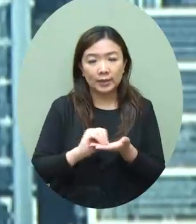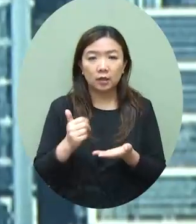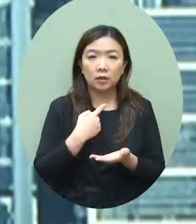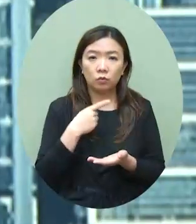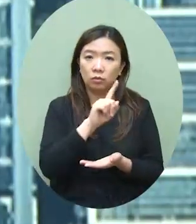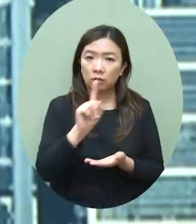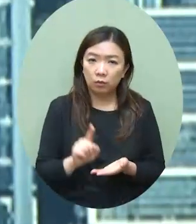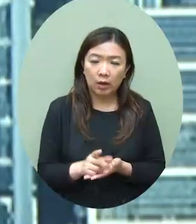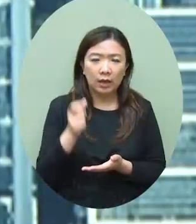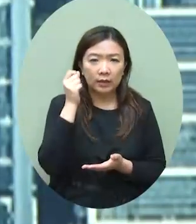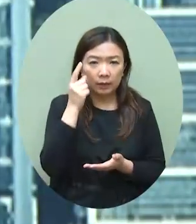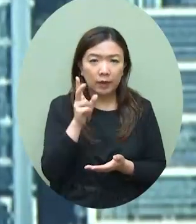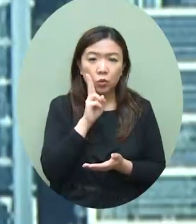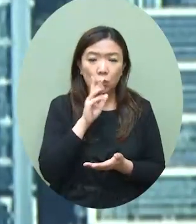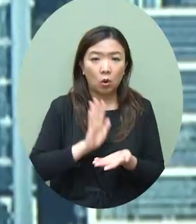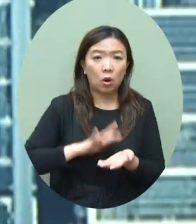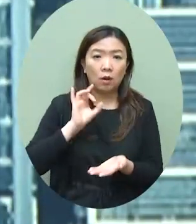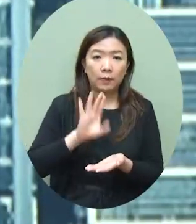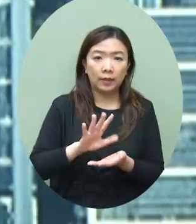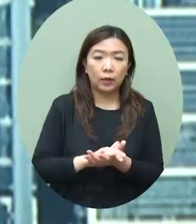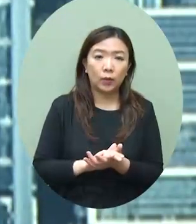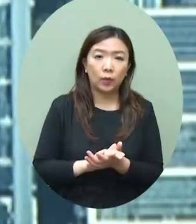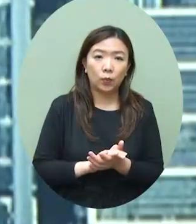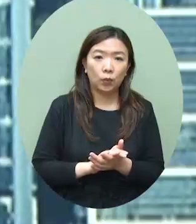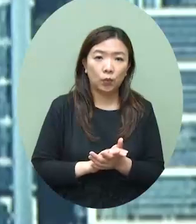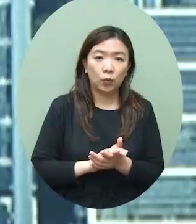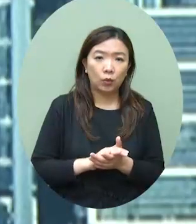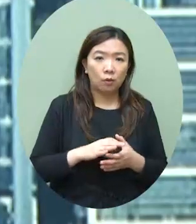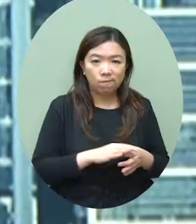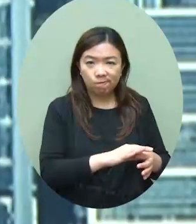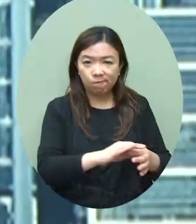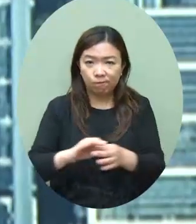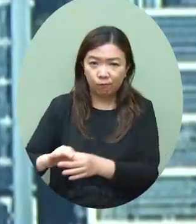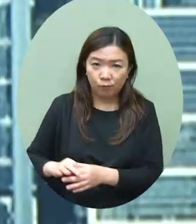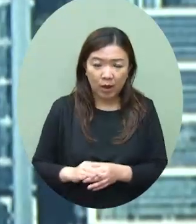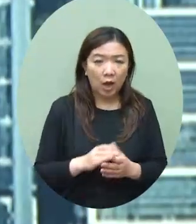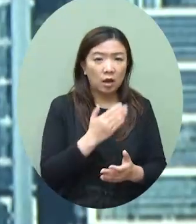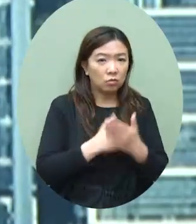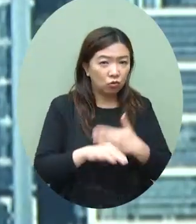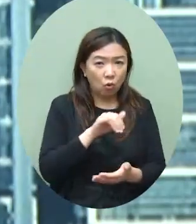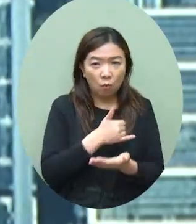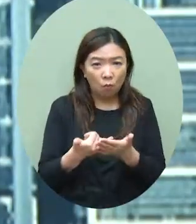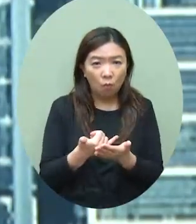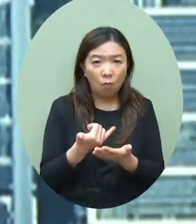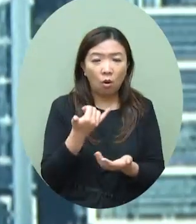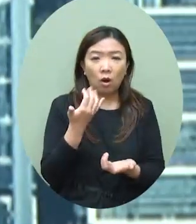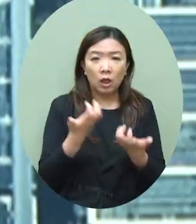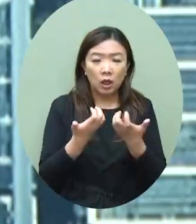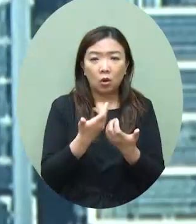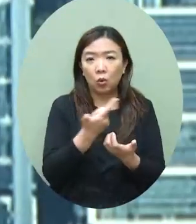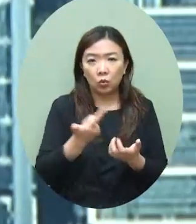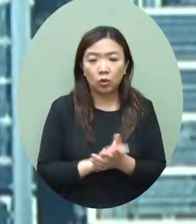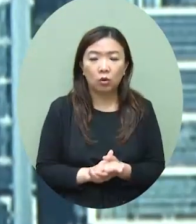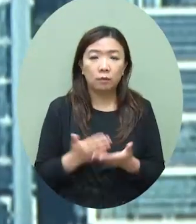係如果嗰個病毒會引致好大嘅傷亡 咁所以喺現階段咧，有一啲嘅措施